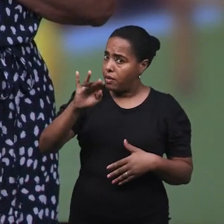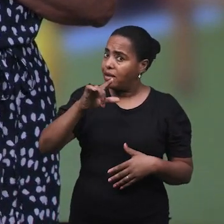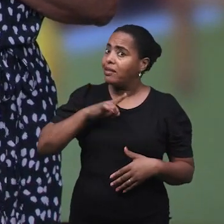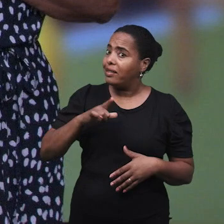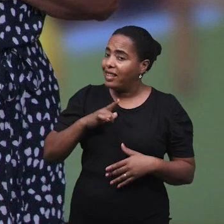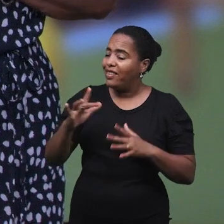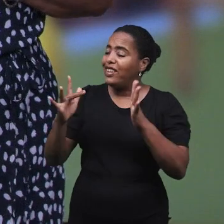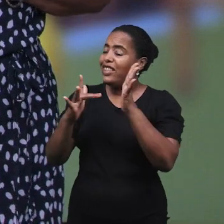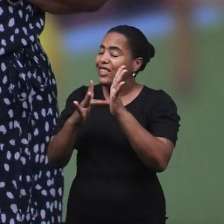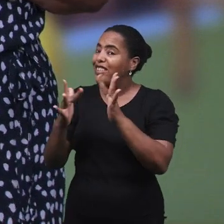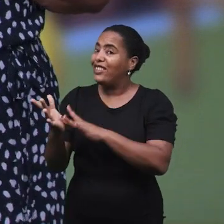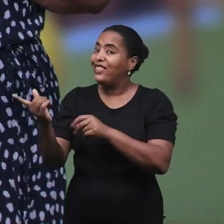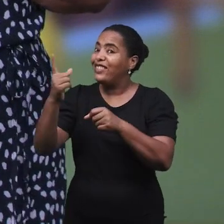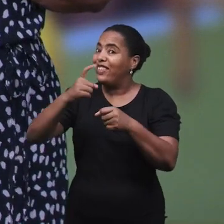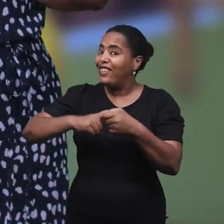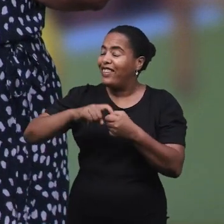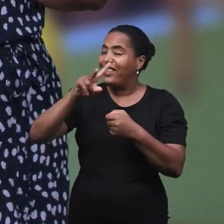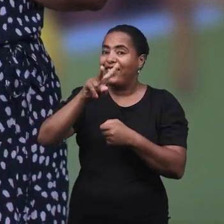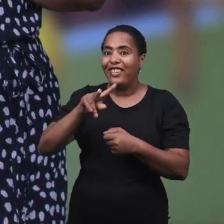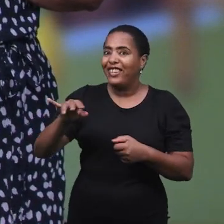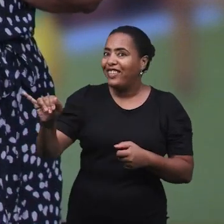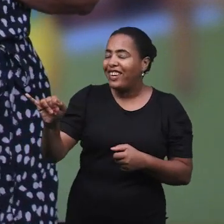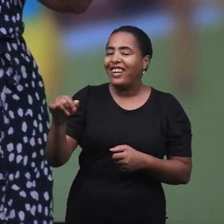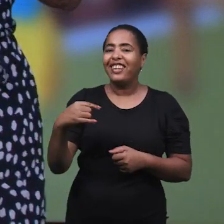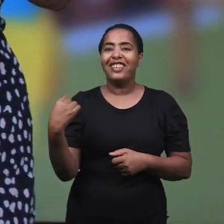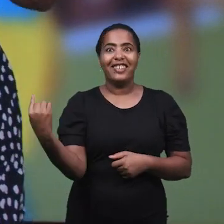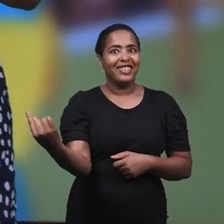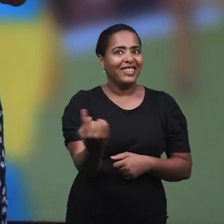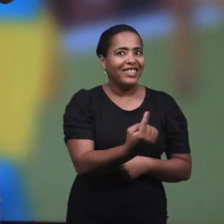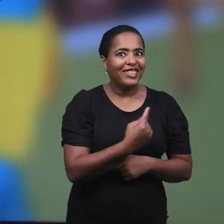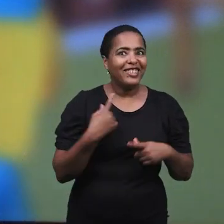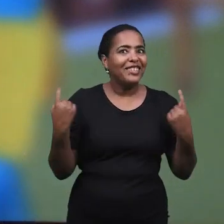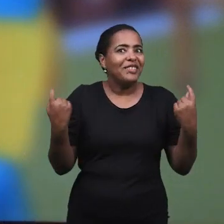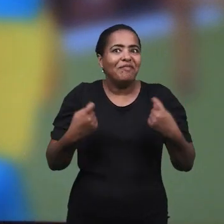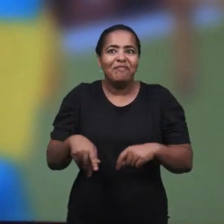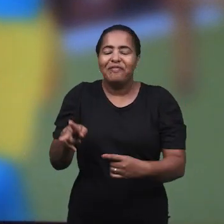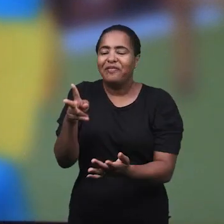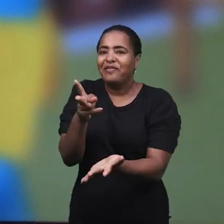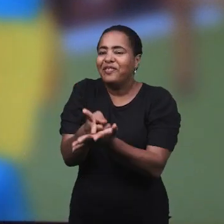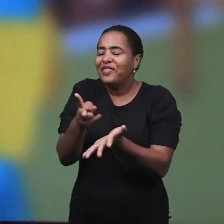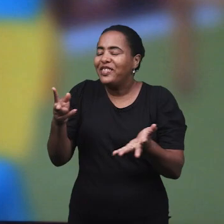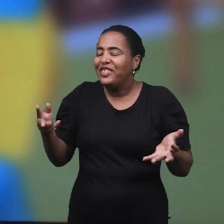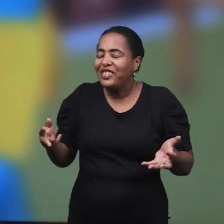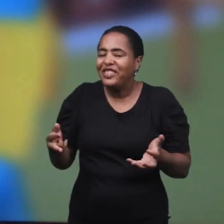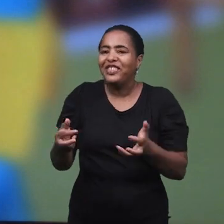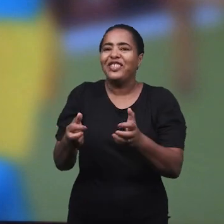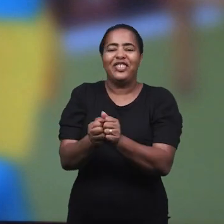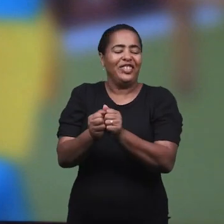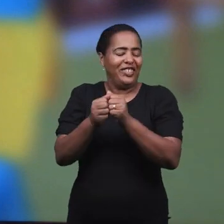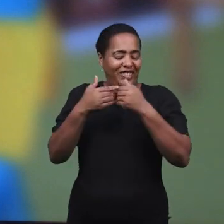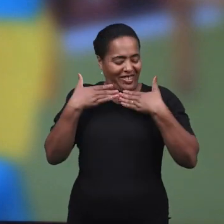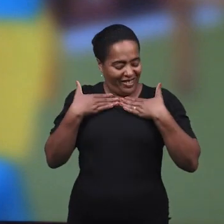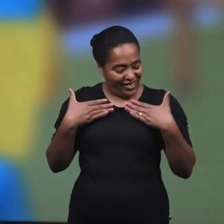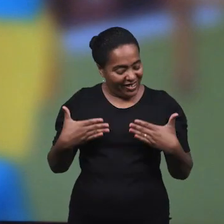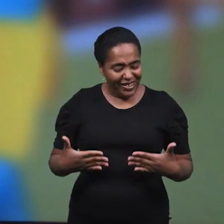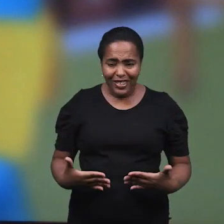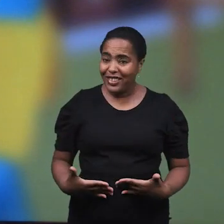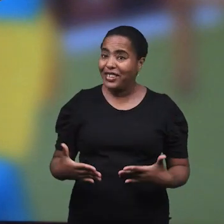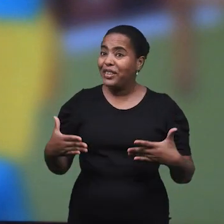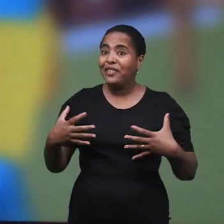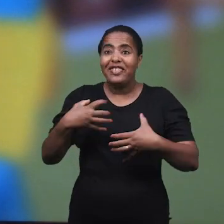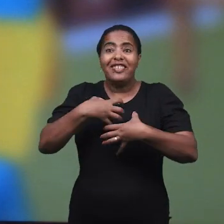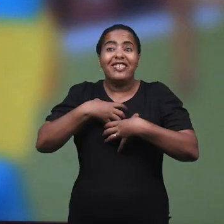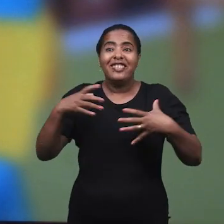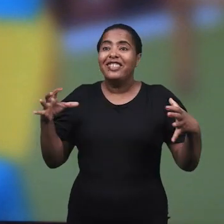promesse. Jésus reviendra et nous devons rester ensemble dans le corps,